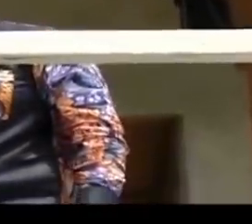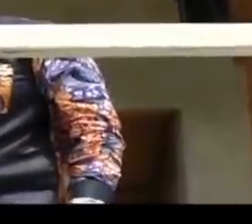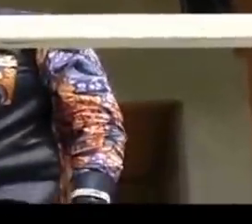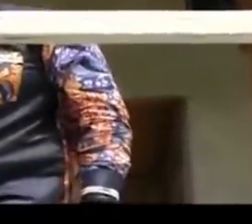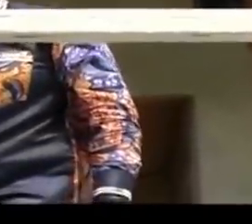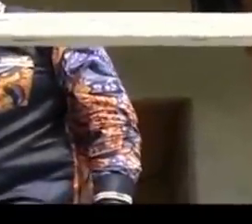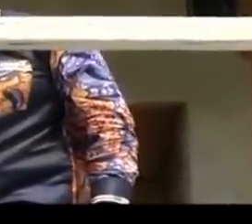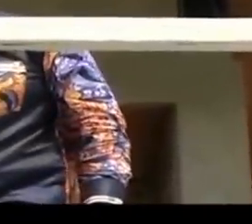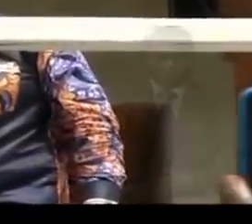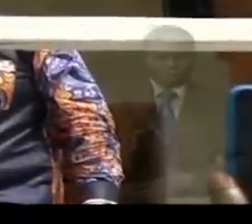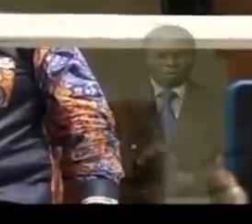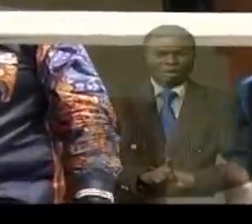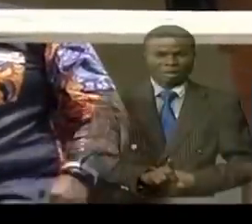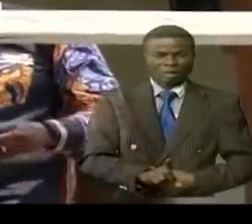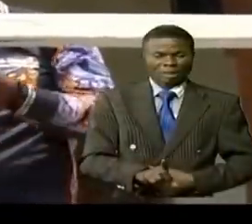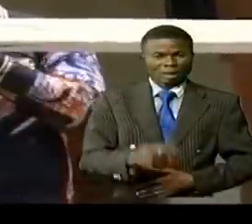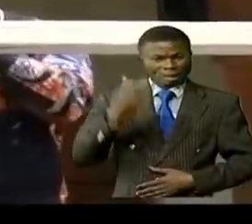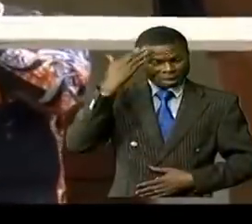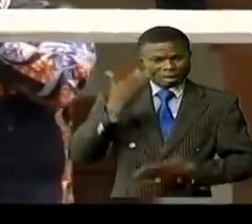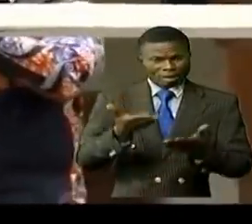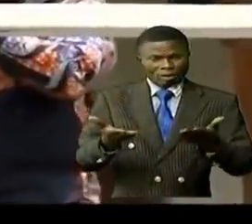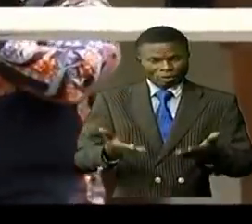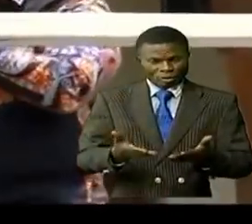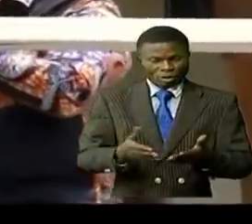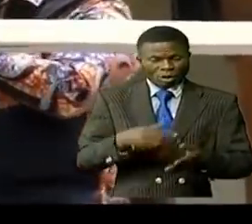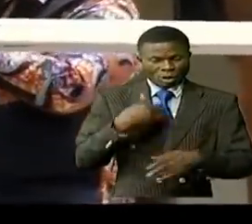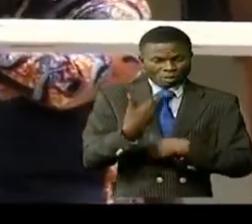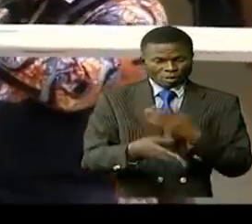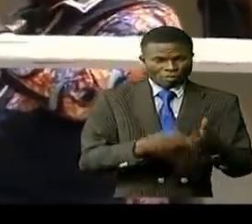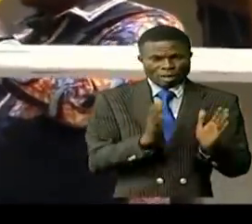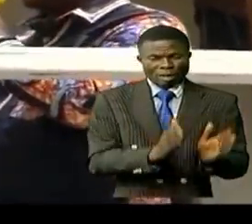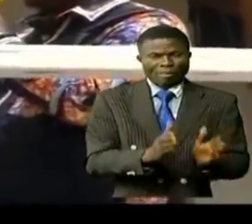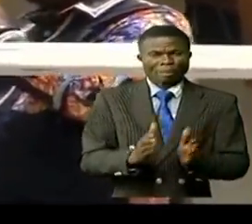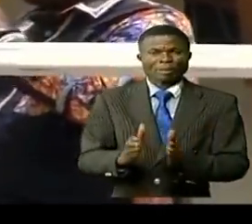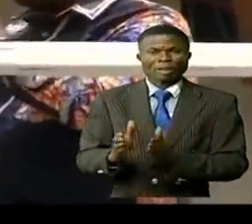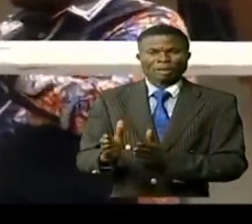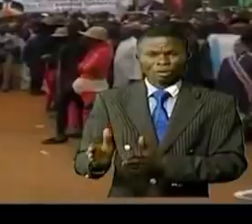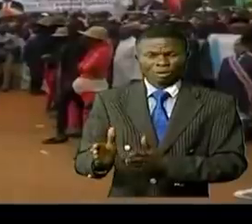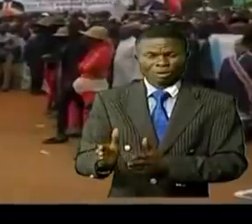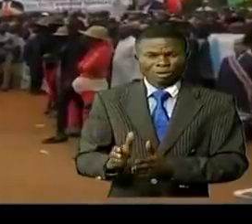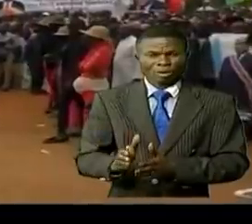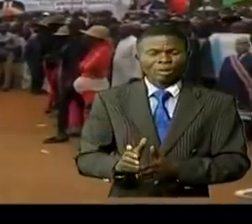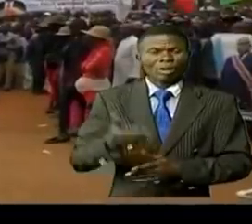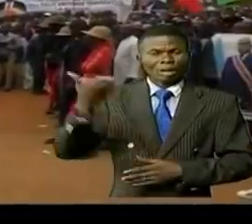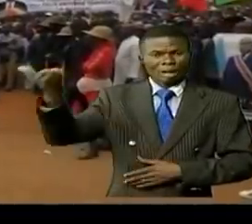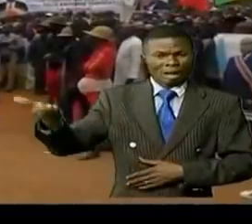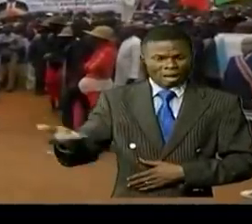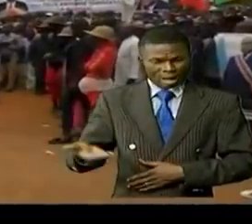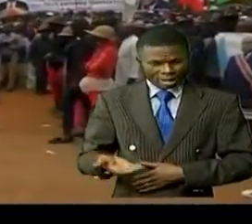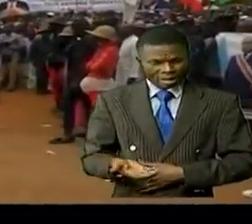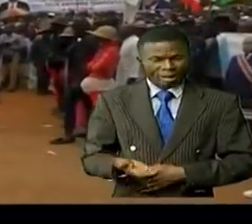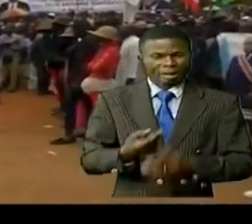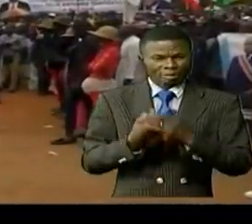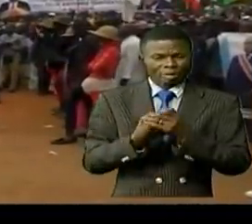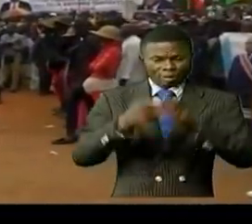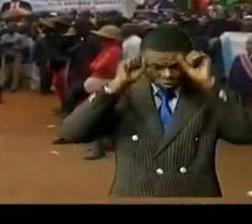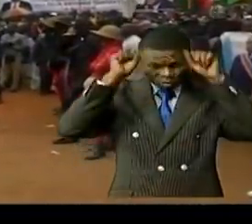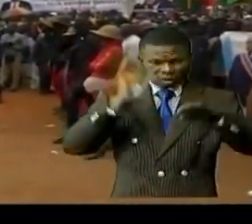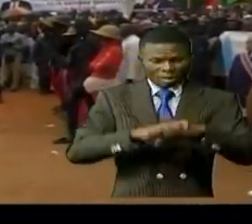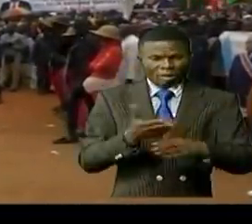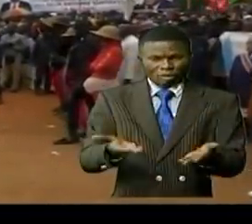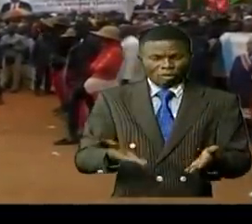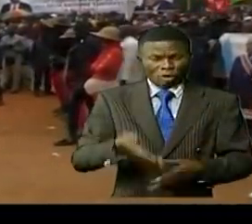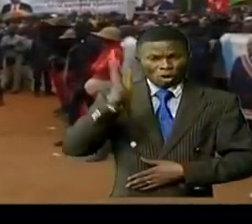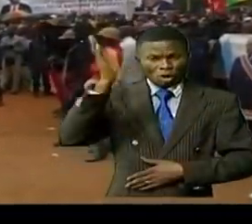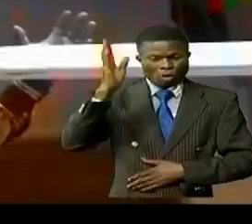Nayaki, on a ça la préparation. Yabo Yambeli Yamokozi na biso. Conférence